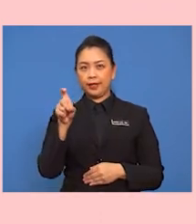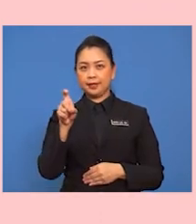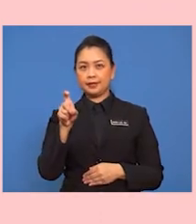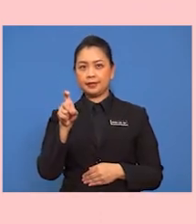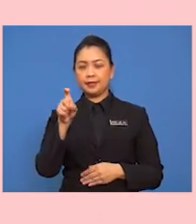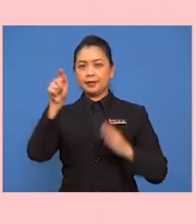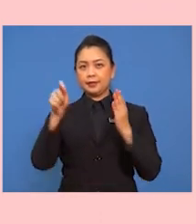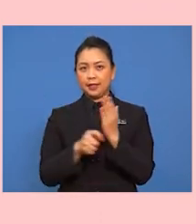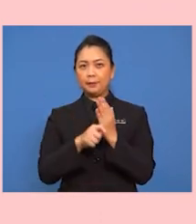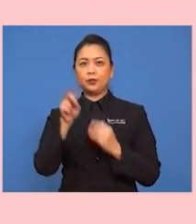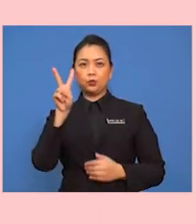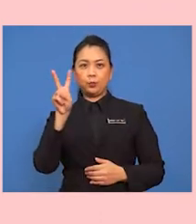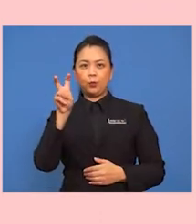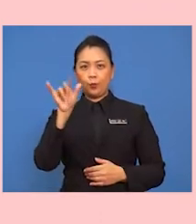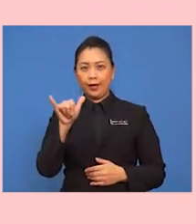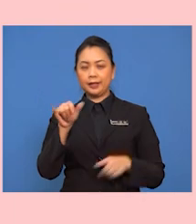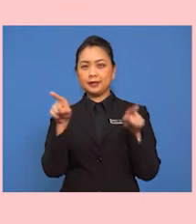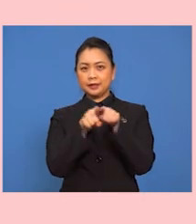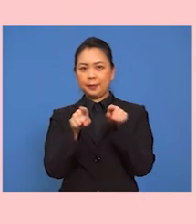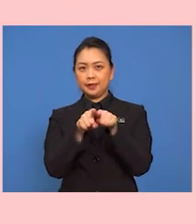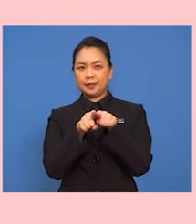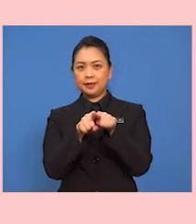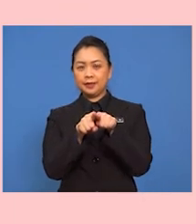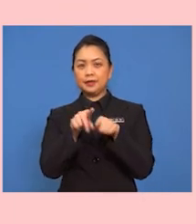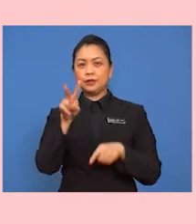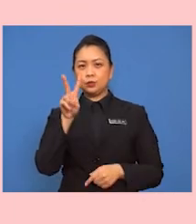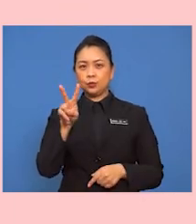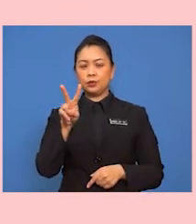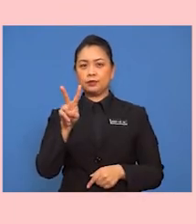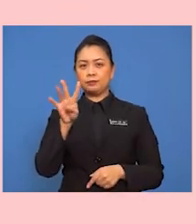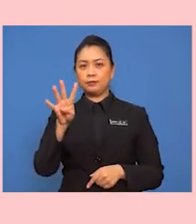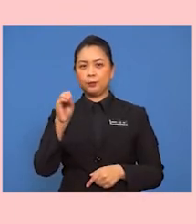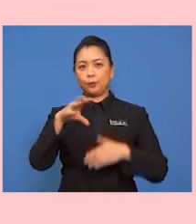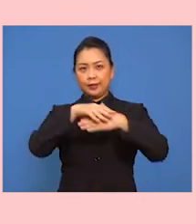30X Tambah 20Y Sama dengan 240